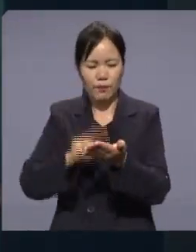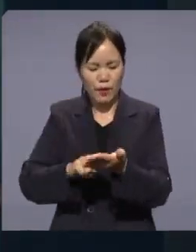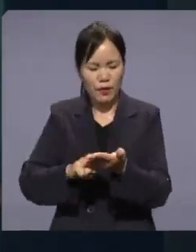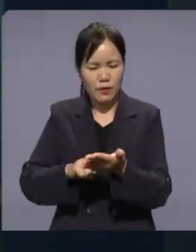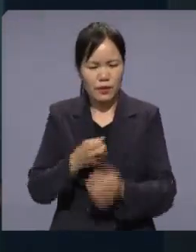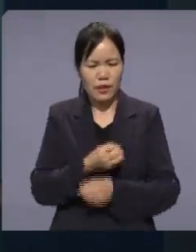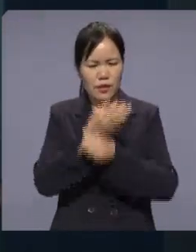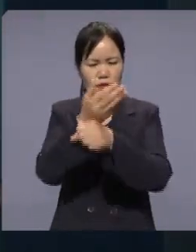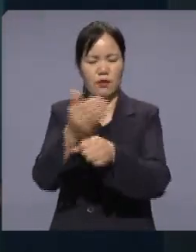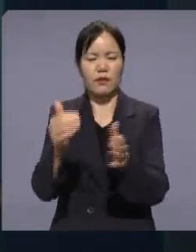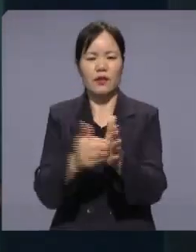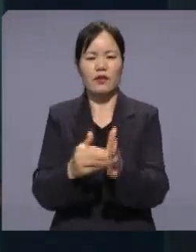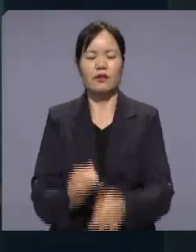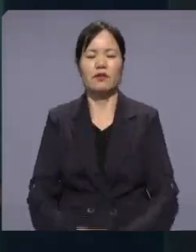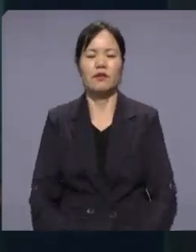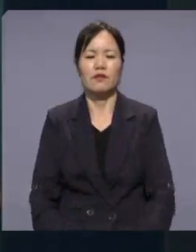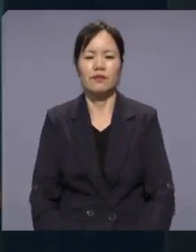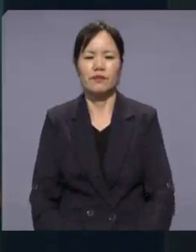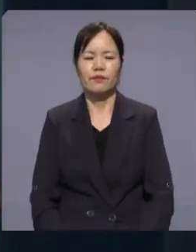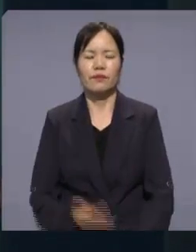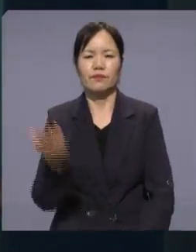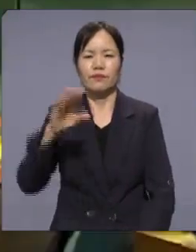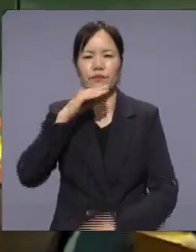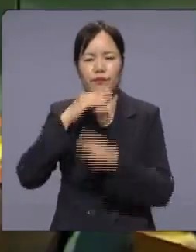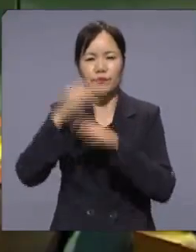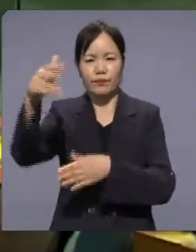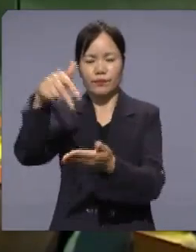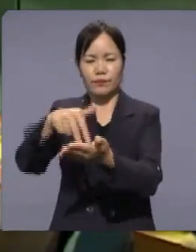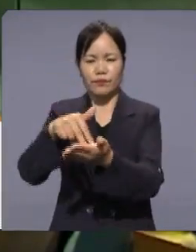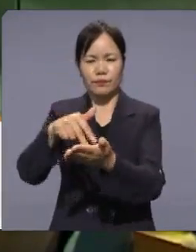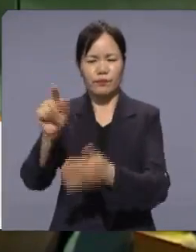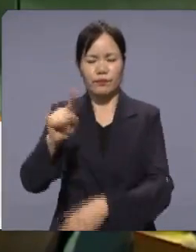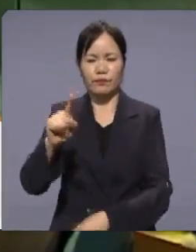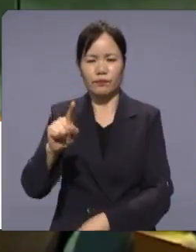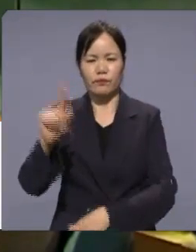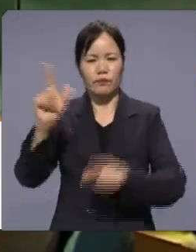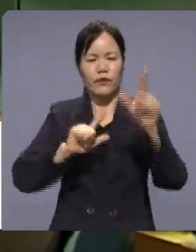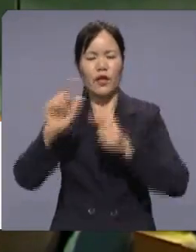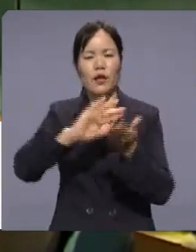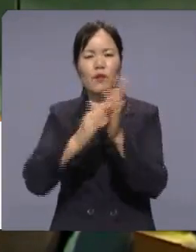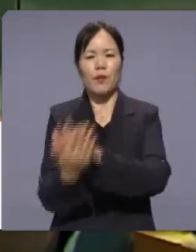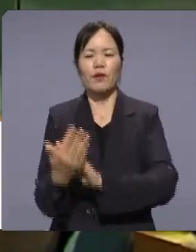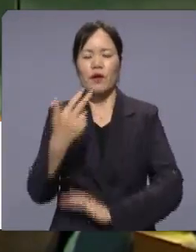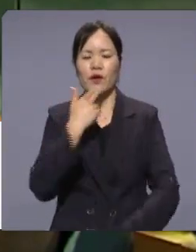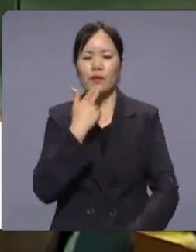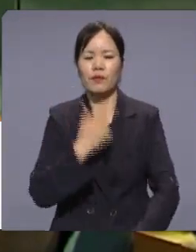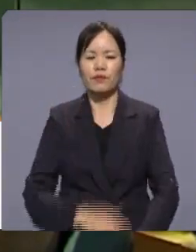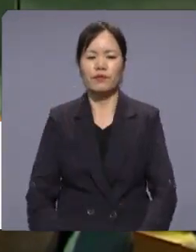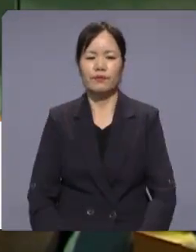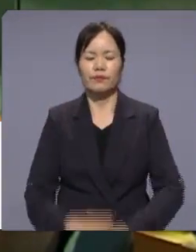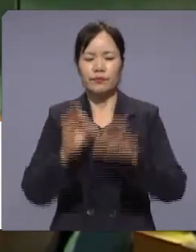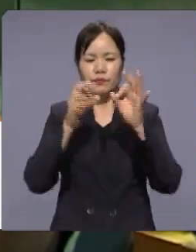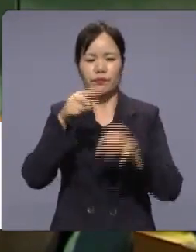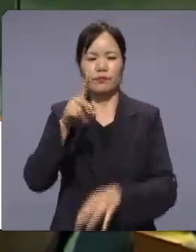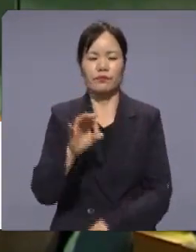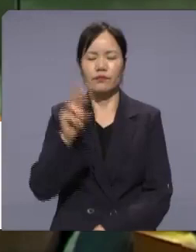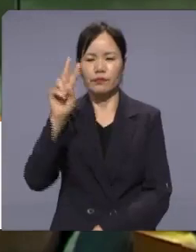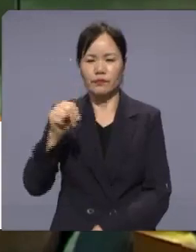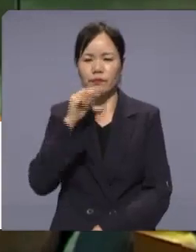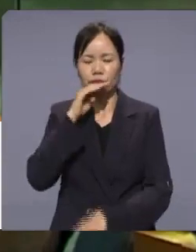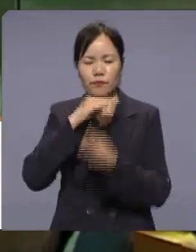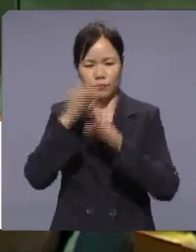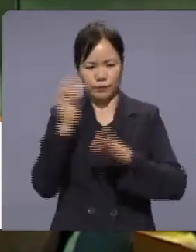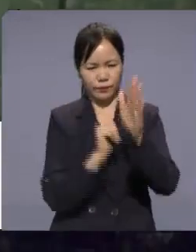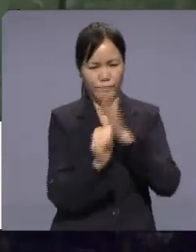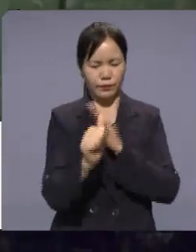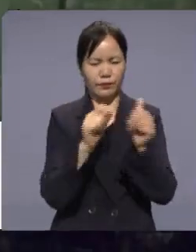통해 전달한 상태입니다. 하지만 북한은 여전히 태도 변화를 보이지 않고 있습니다. 김성 유엔 주재 북한